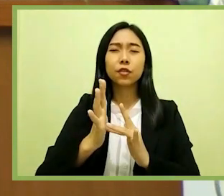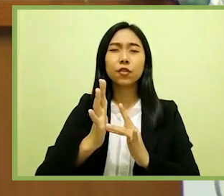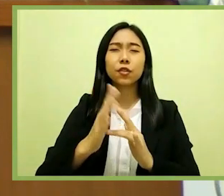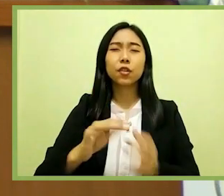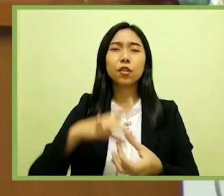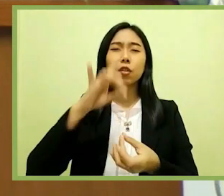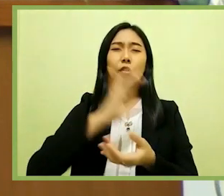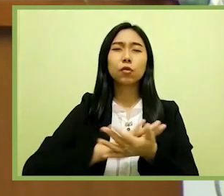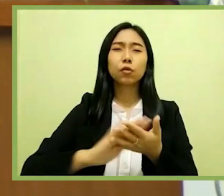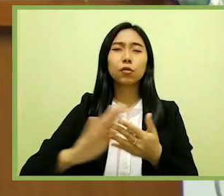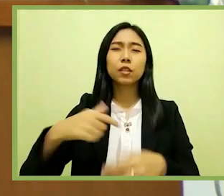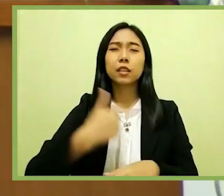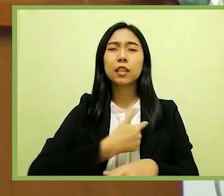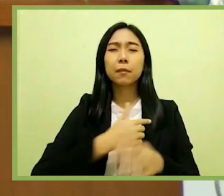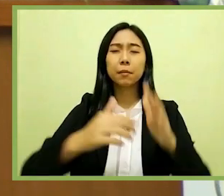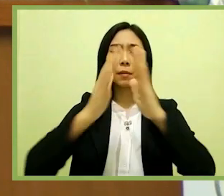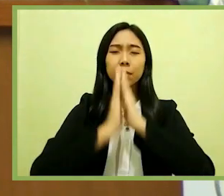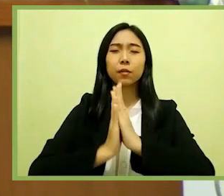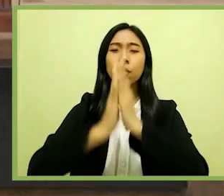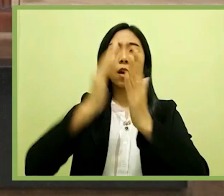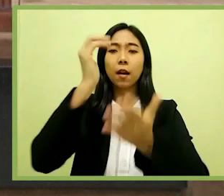kami berdoa. Amin.